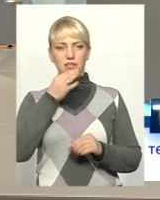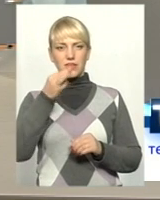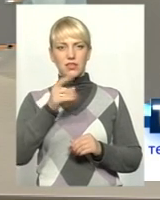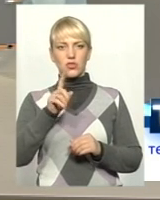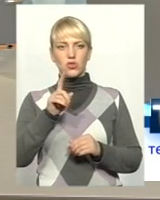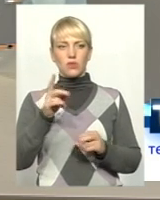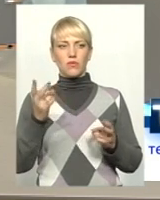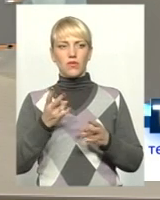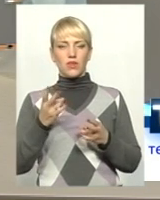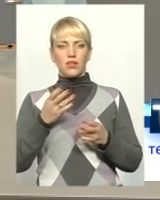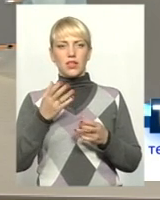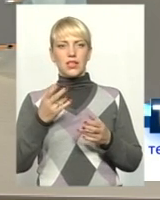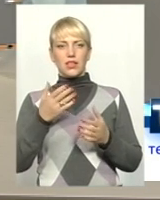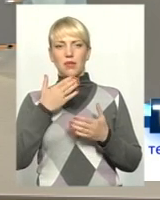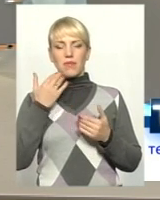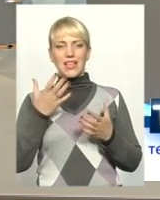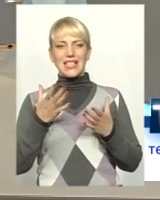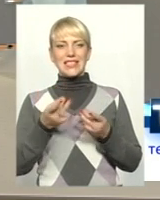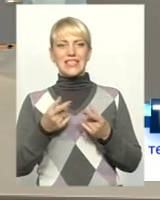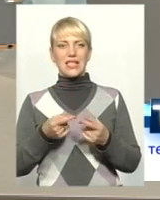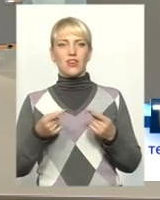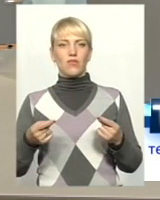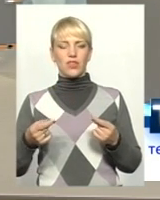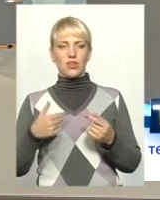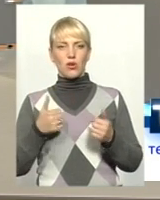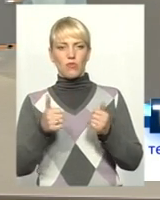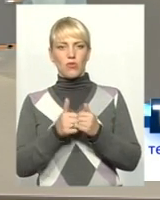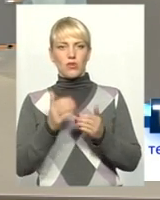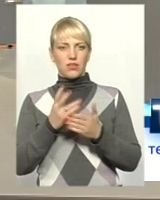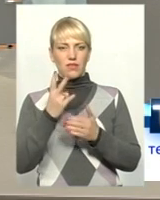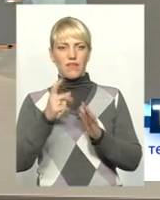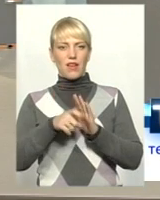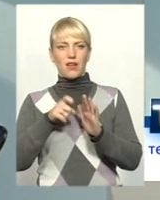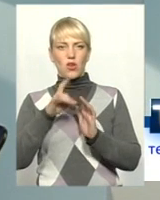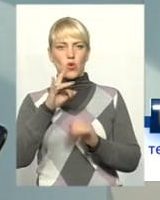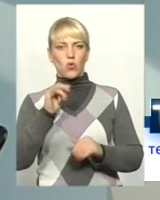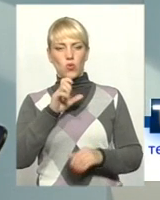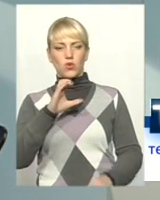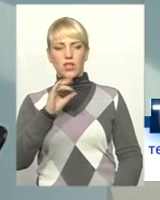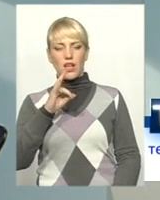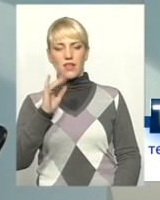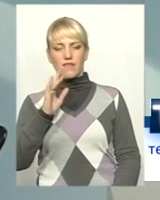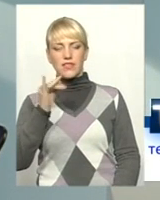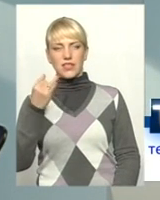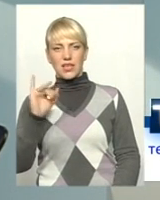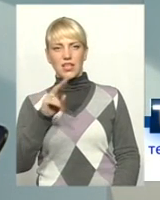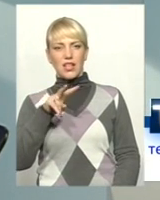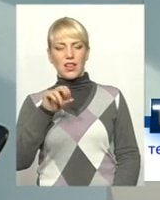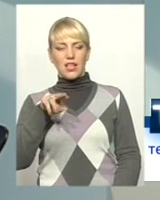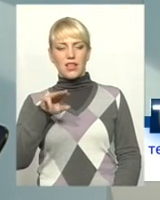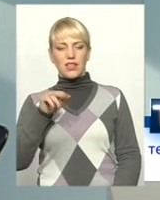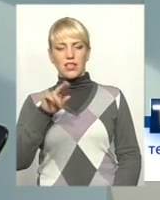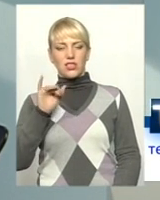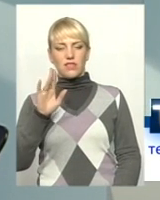немає де брати сировини, хоча поруч з трасою є два кар'єри: Русанівський і Летичівський. І скажіть, будь